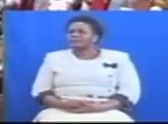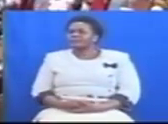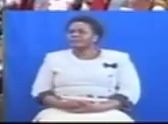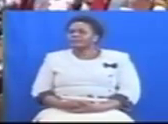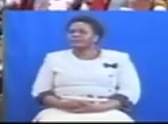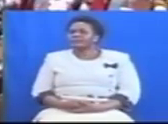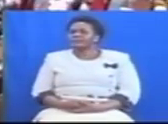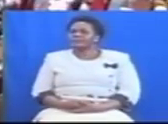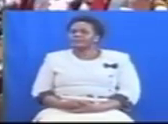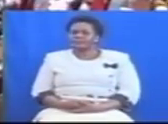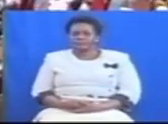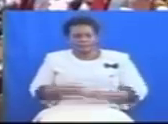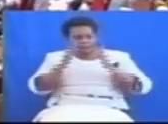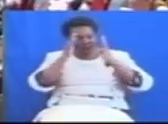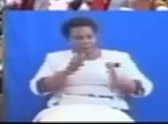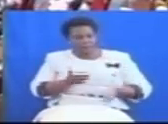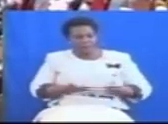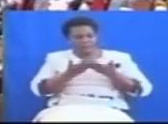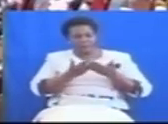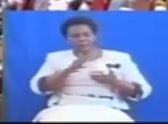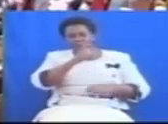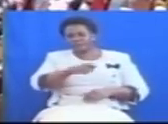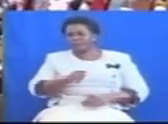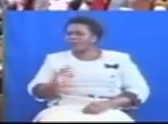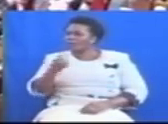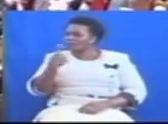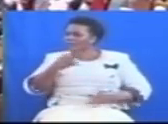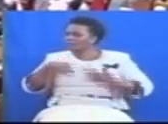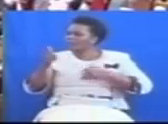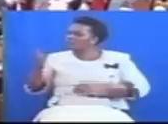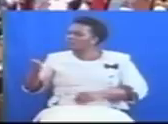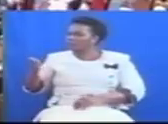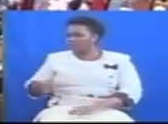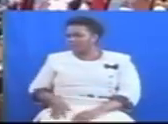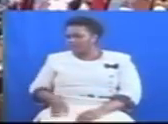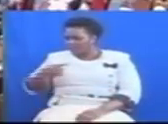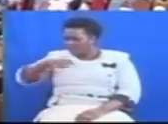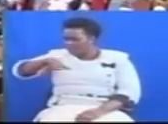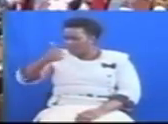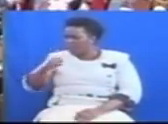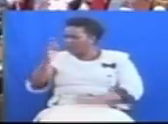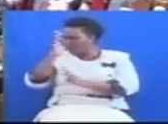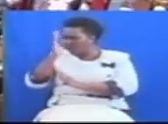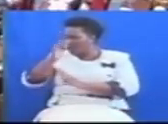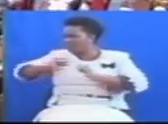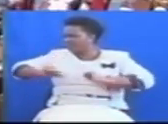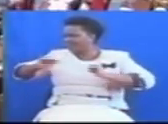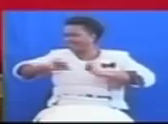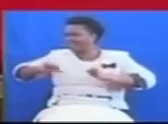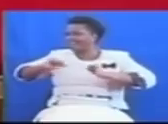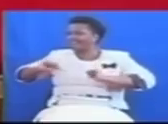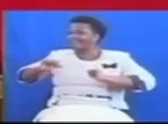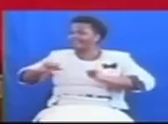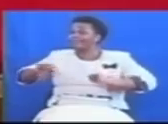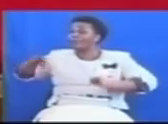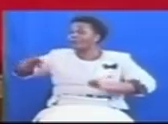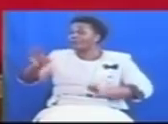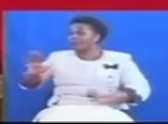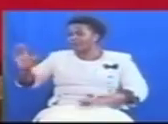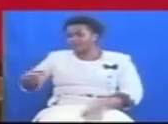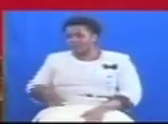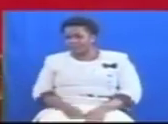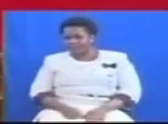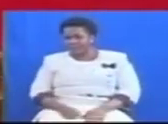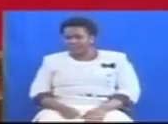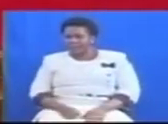Mheshimiwa Naibu Spika, awali ya yote kwanza nimpongeze Mheshimiwa Mbunge na nimepata nafasi ya kutembelea katika jimbo lake, lakini kiukweli katika kuhakikisha